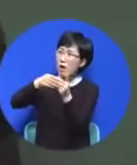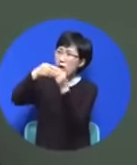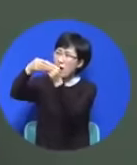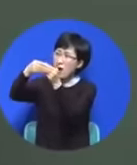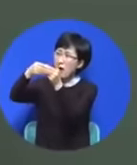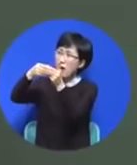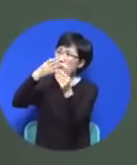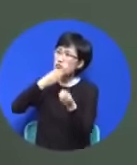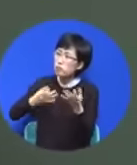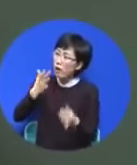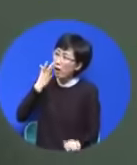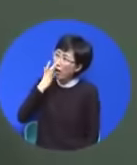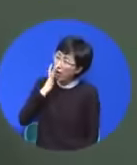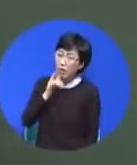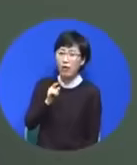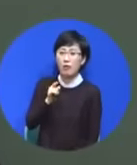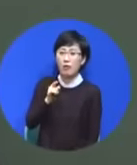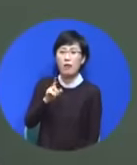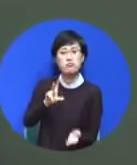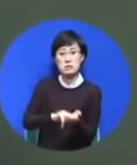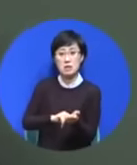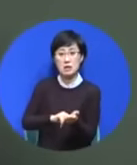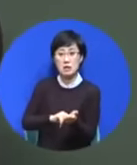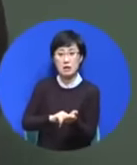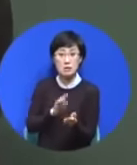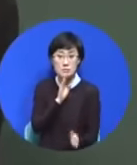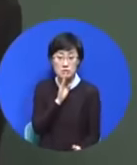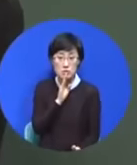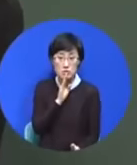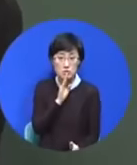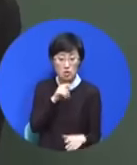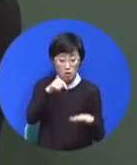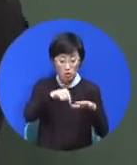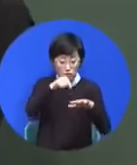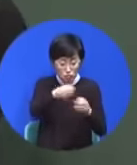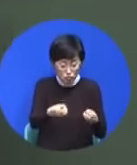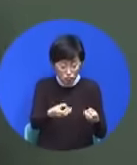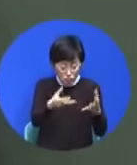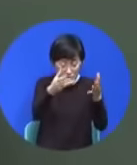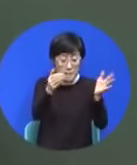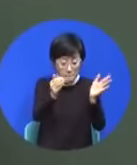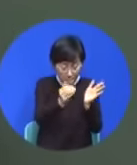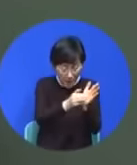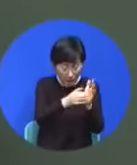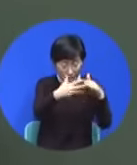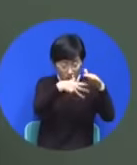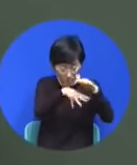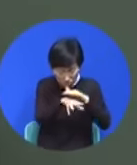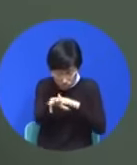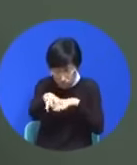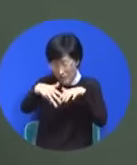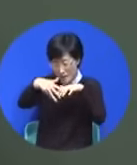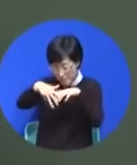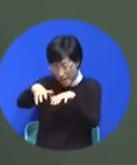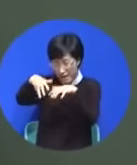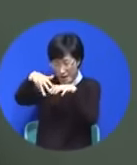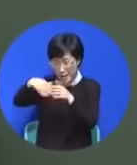지금 하나님께서 유월절에 애굽에서 나와서 지금 가는 이거는 어마어마한 하나님의